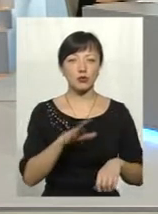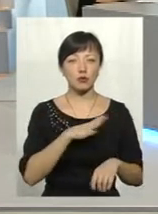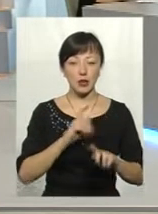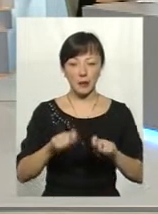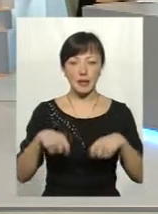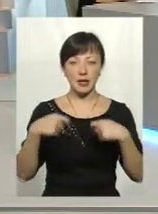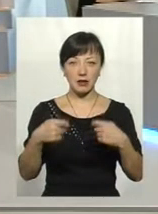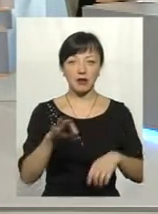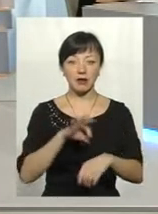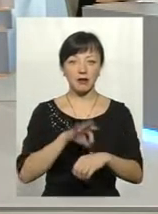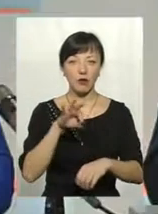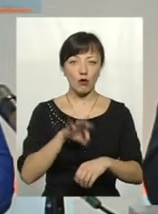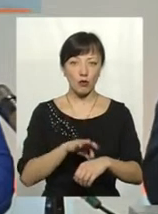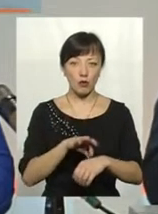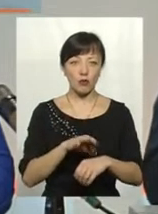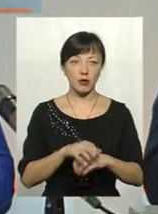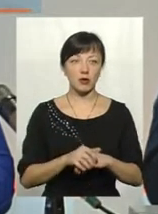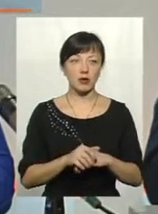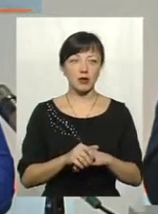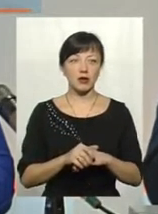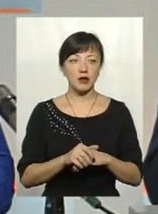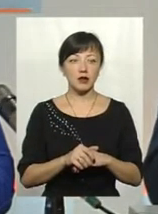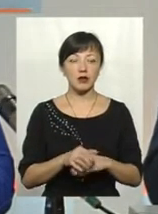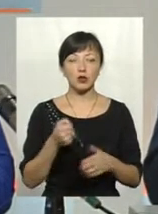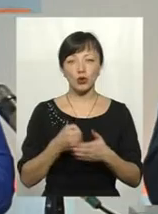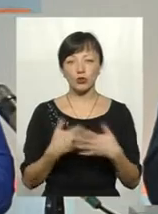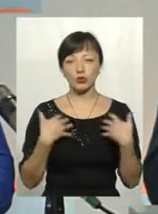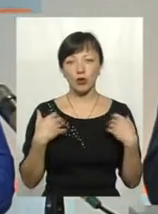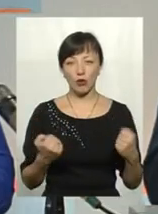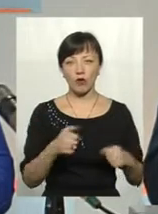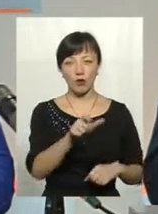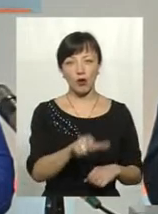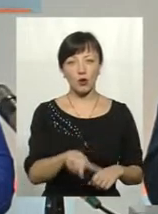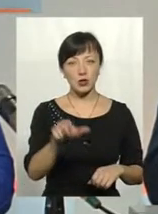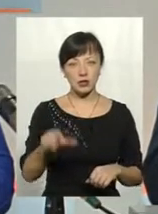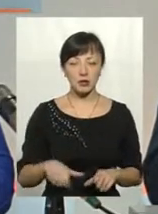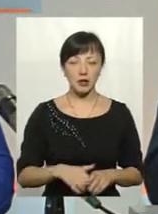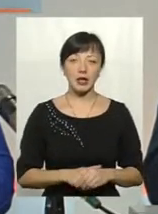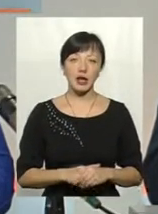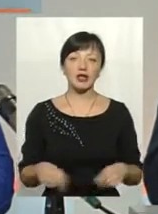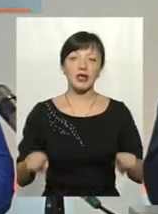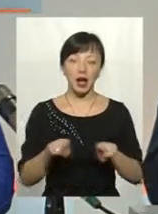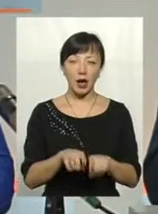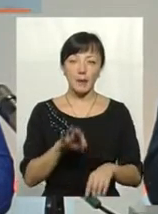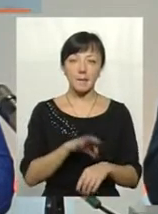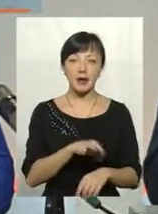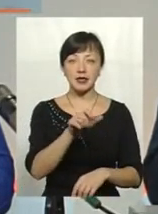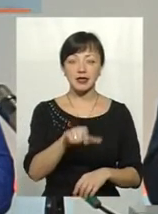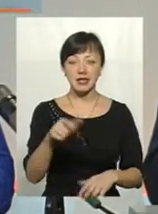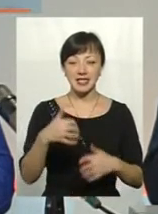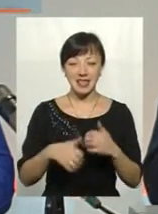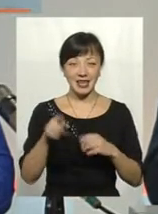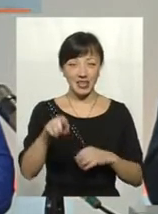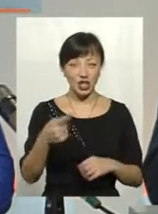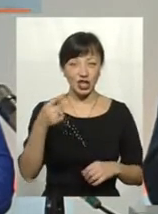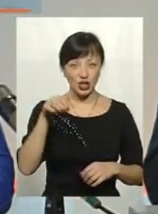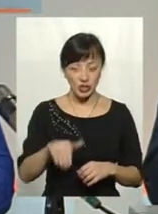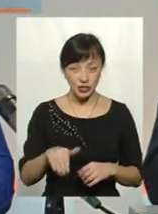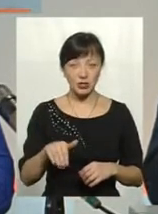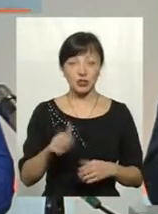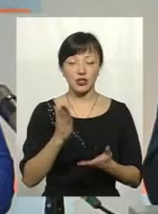передавати хворобу, від яких може передаватися хвороба до здорових осіб. І таких пацієнтів серед тих, яких ми